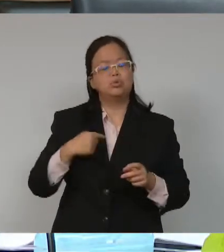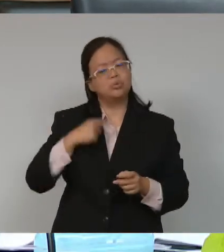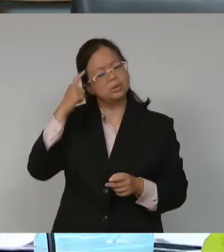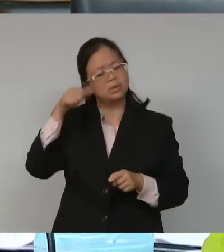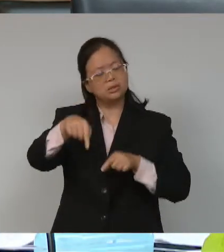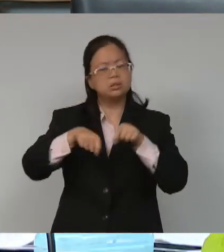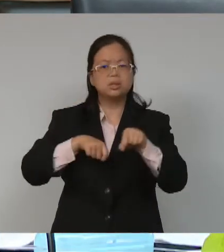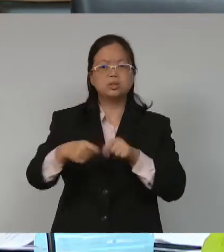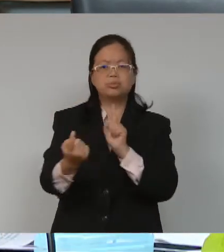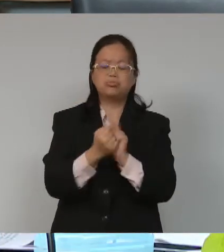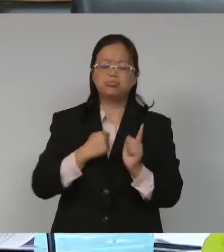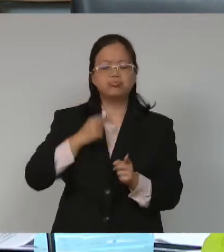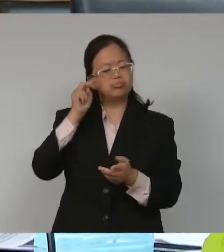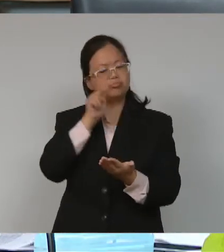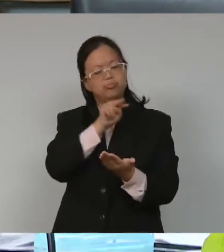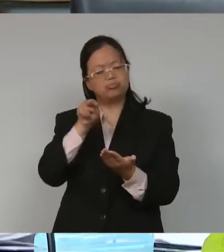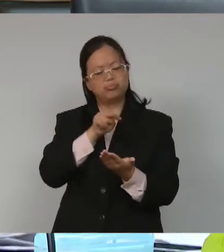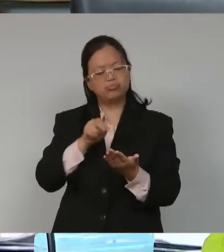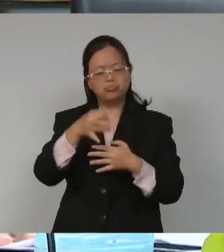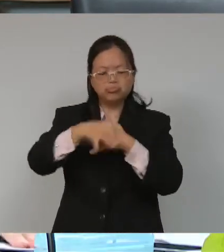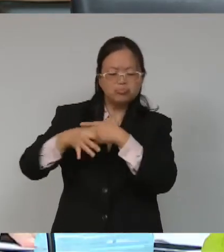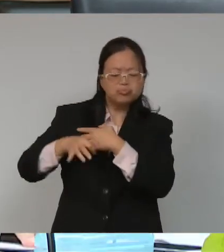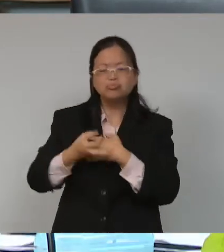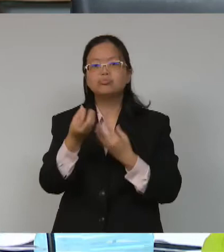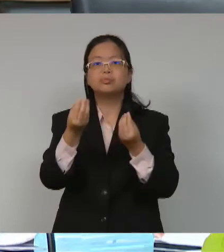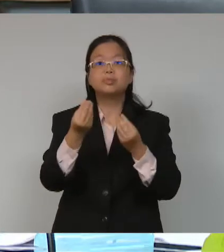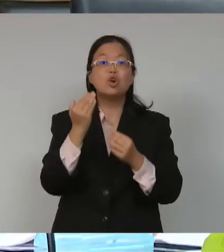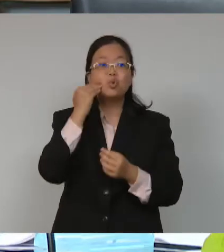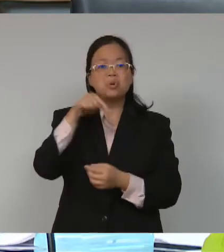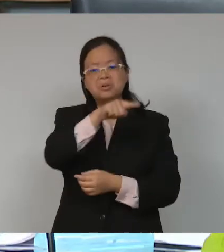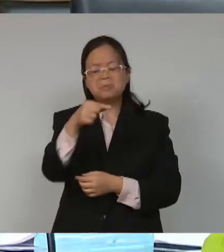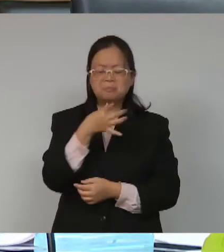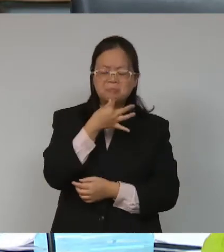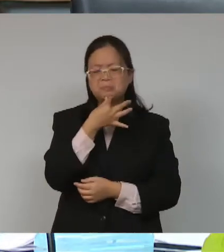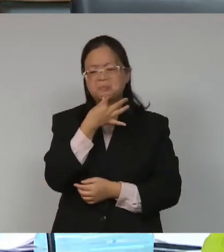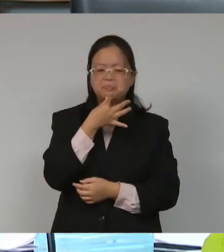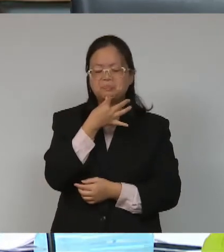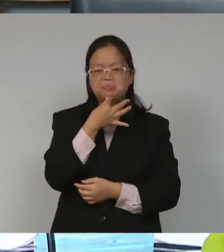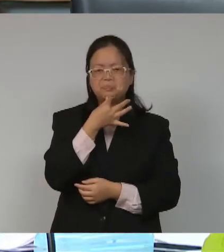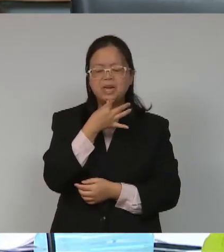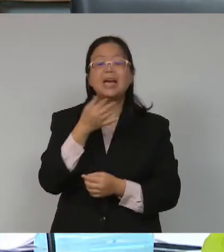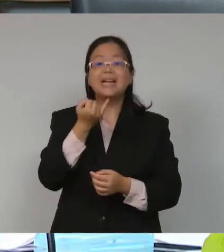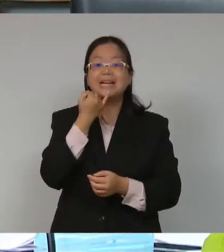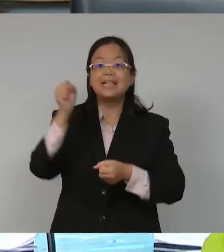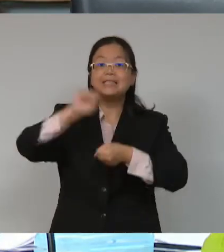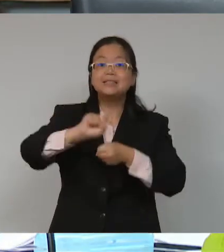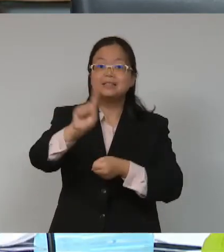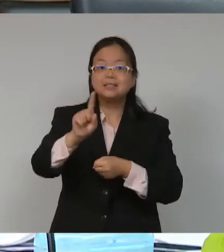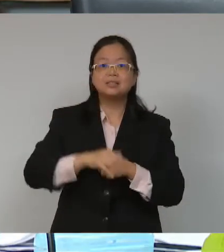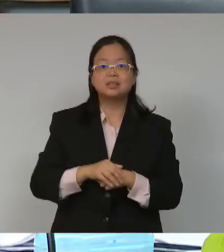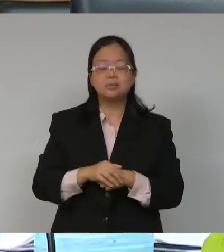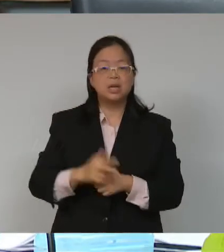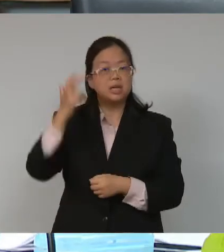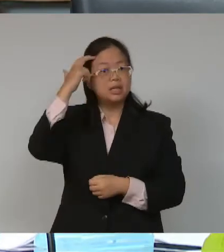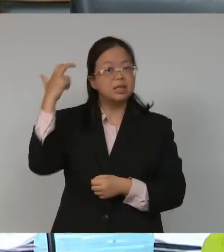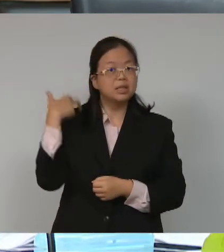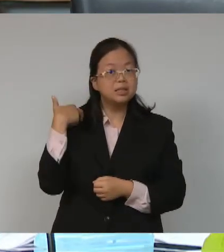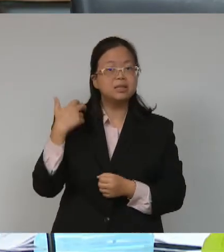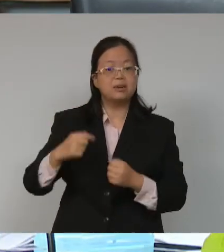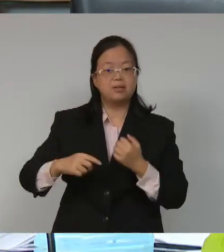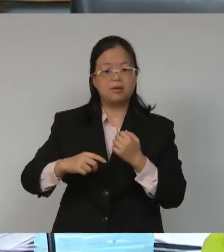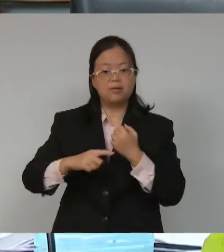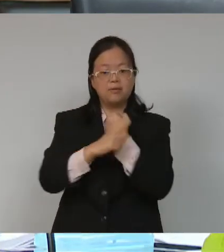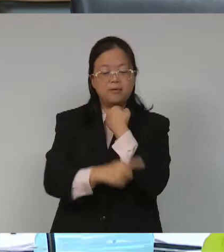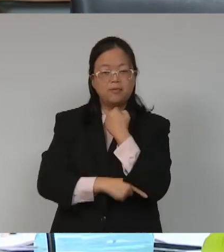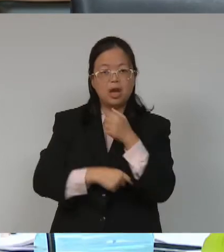样的瑕疵啦。当然，如果大家对你还有点疑虑，就像刚刚讲的，是不是再加一个说，哎，除了宪法的这个公投以